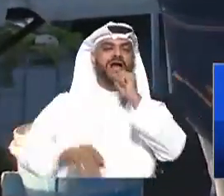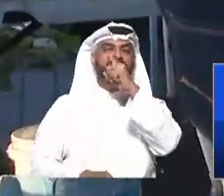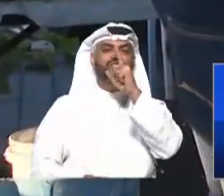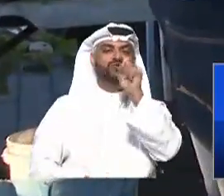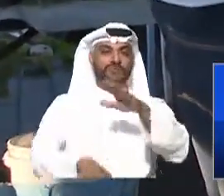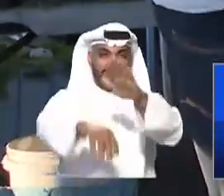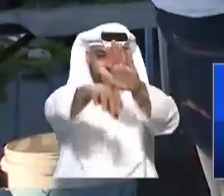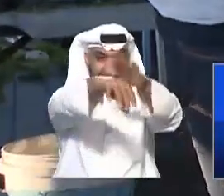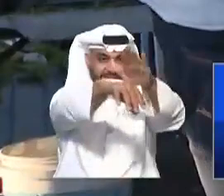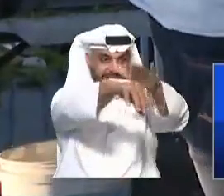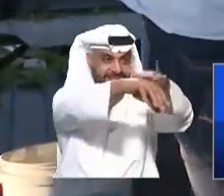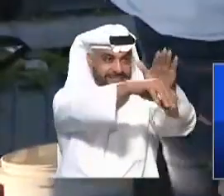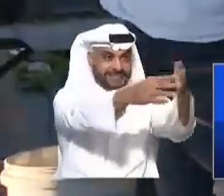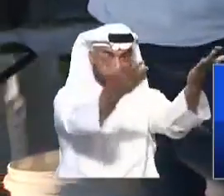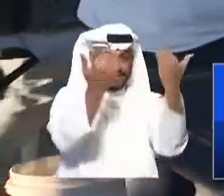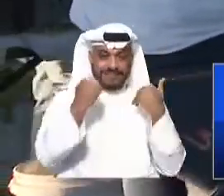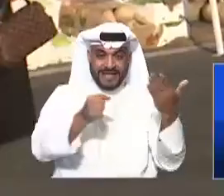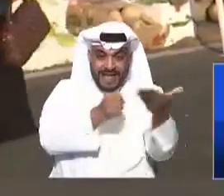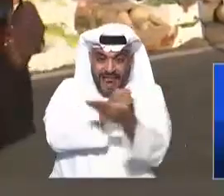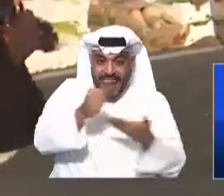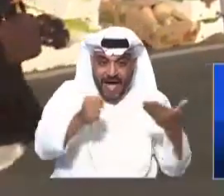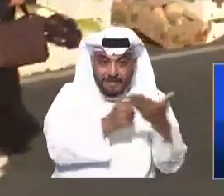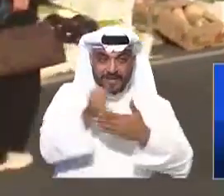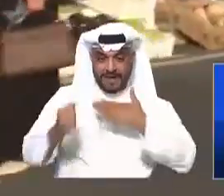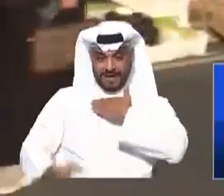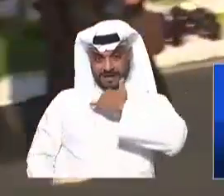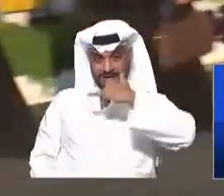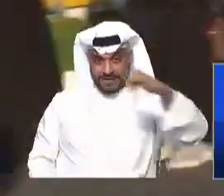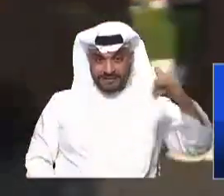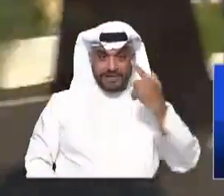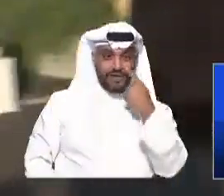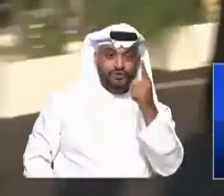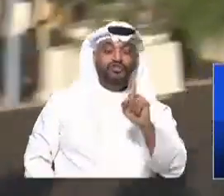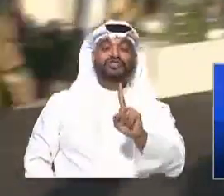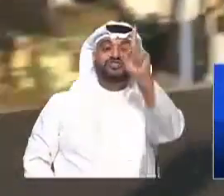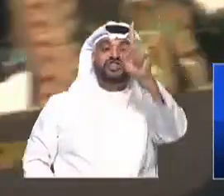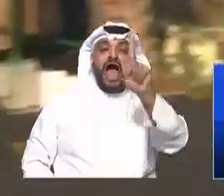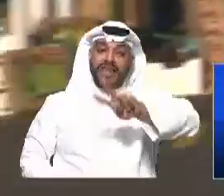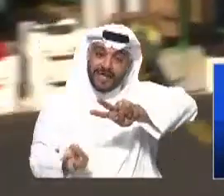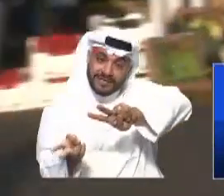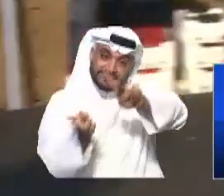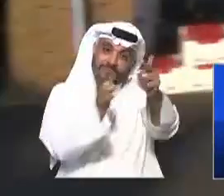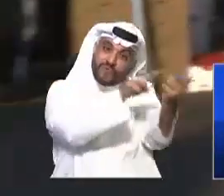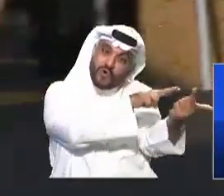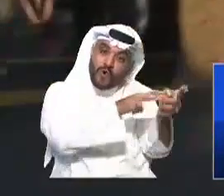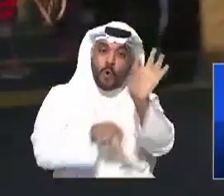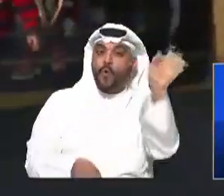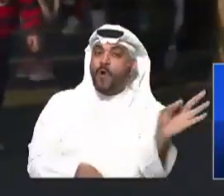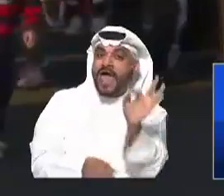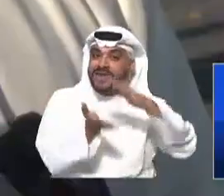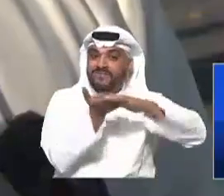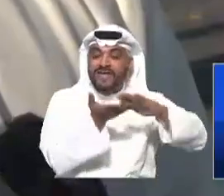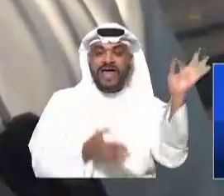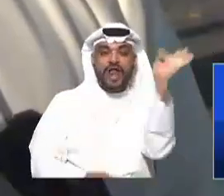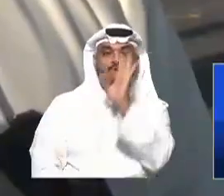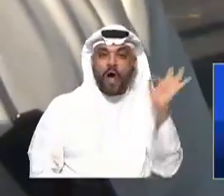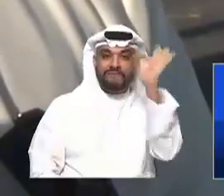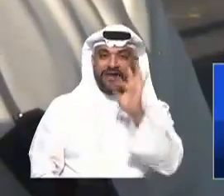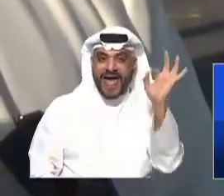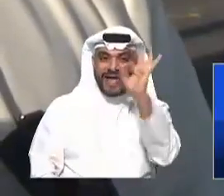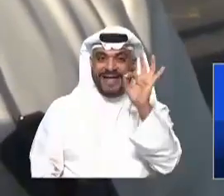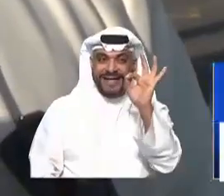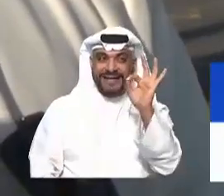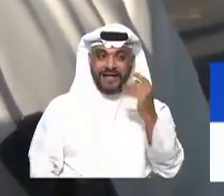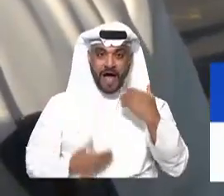داعين أخواننا بالعبدلي، وشفنا الشيء ونتمنى أن يتكرر عندنا ونسويه في مزارع الوفرة، وصراحة